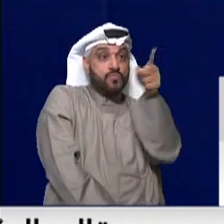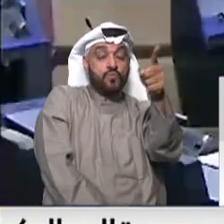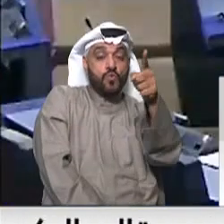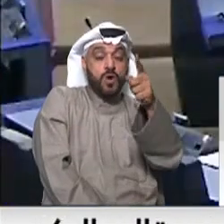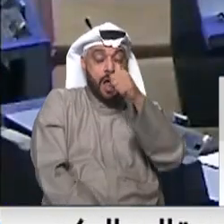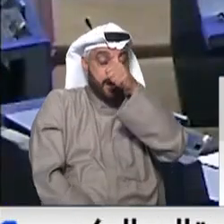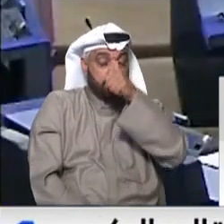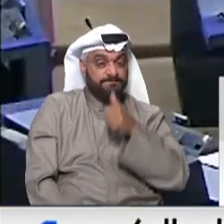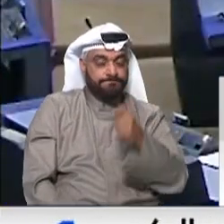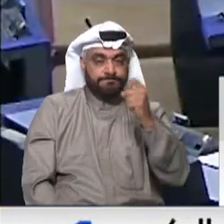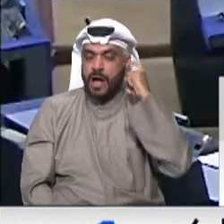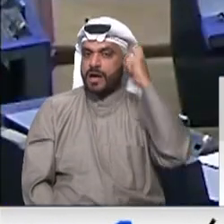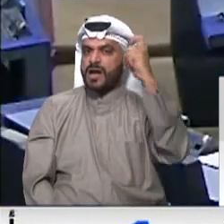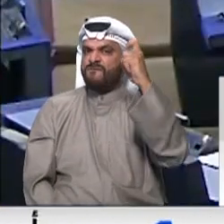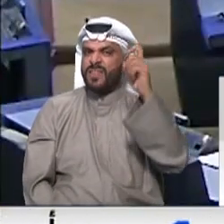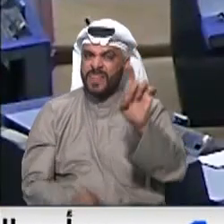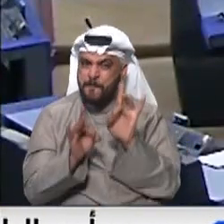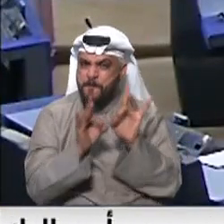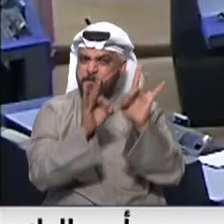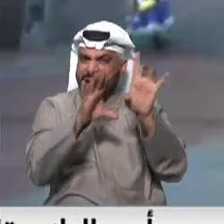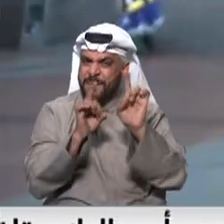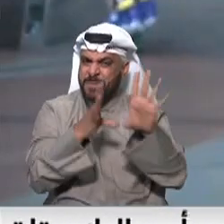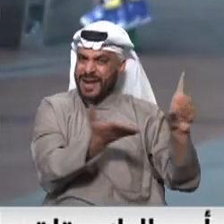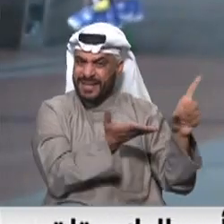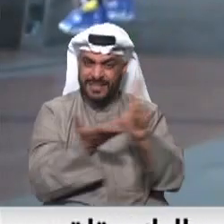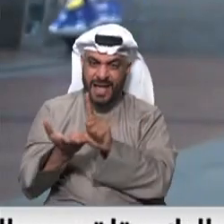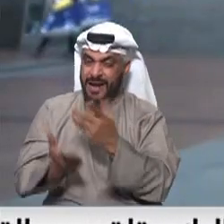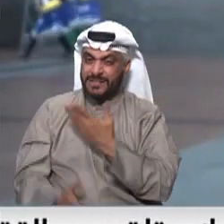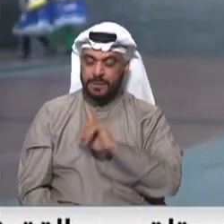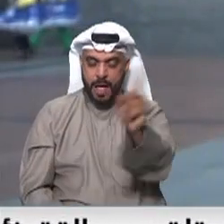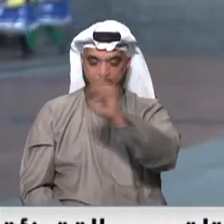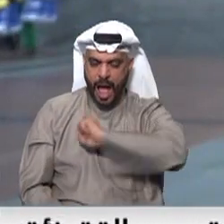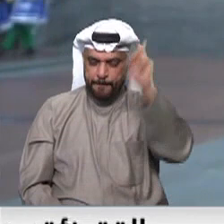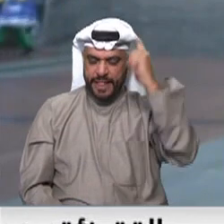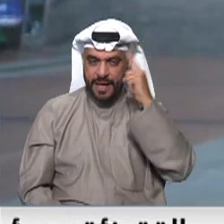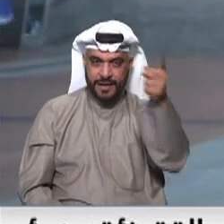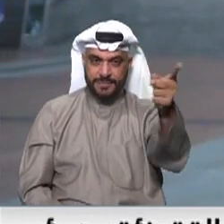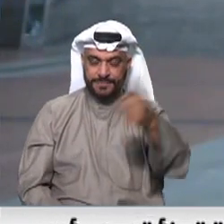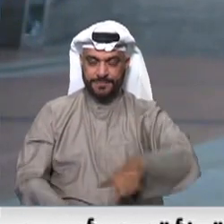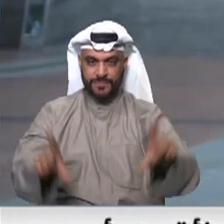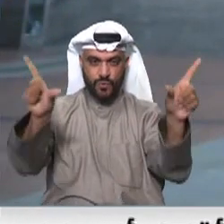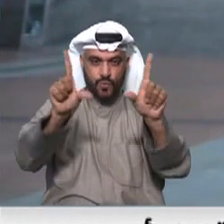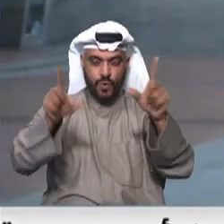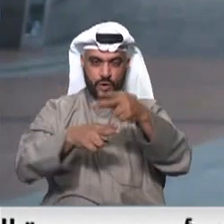القسري وعودة الاحتلال. وسيم